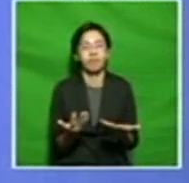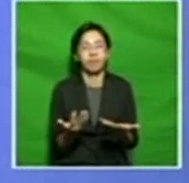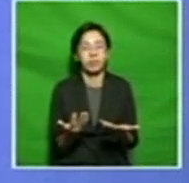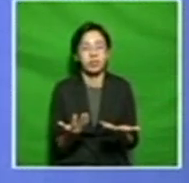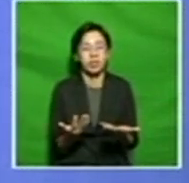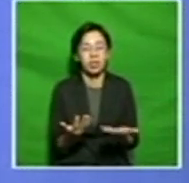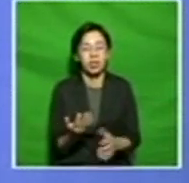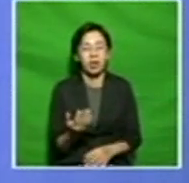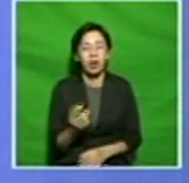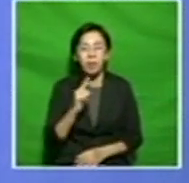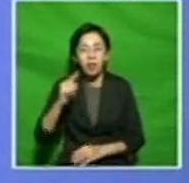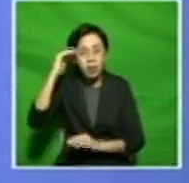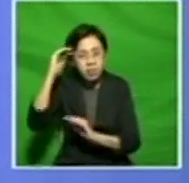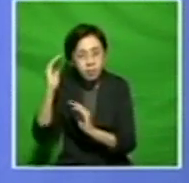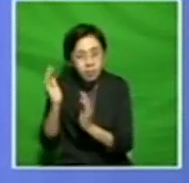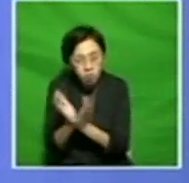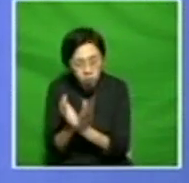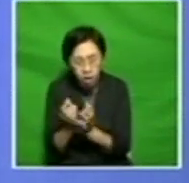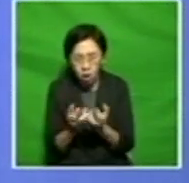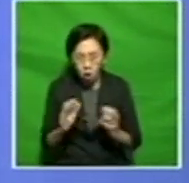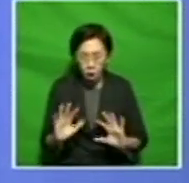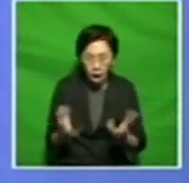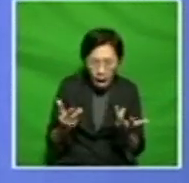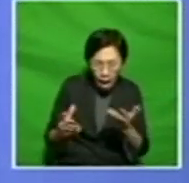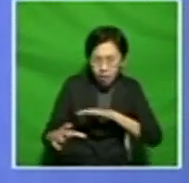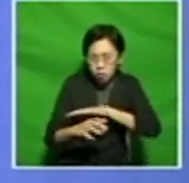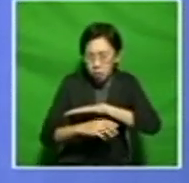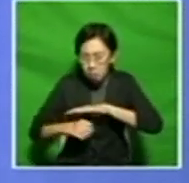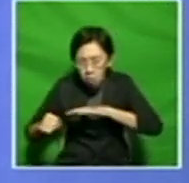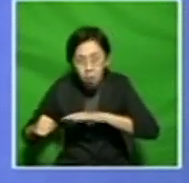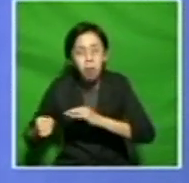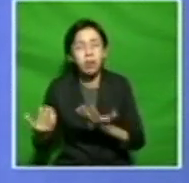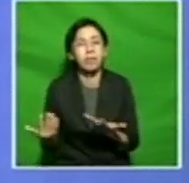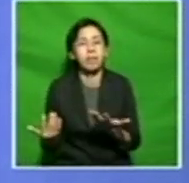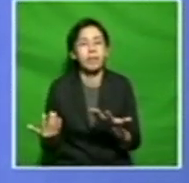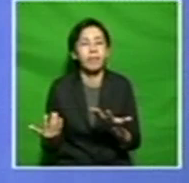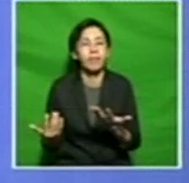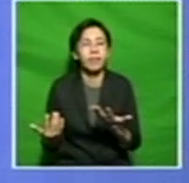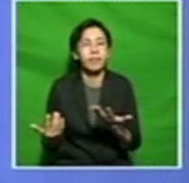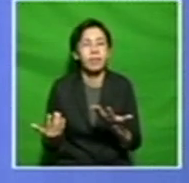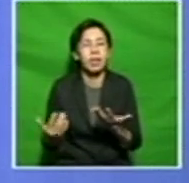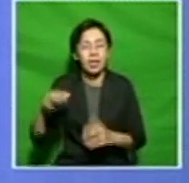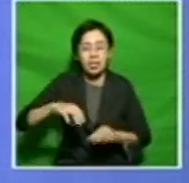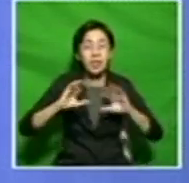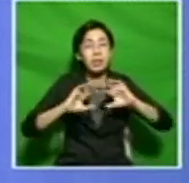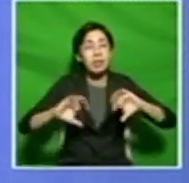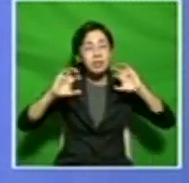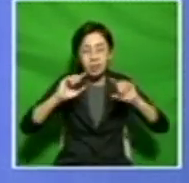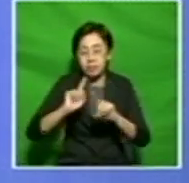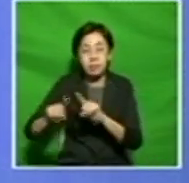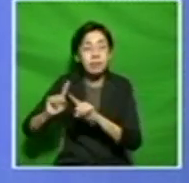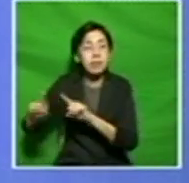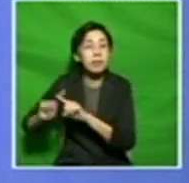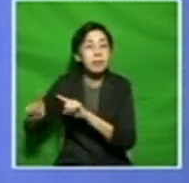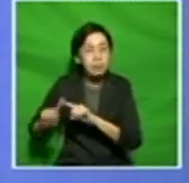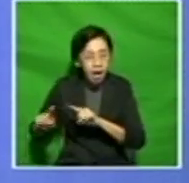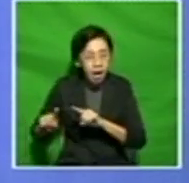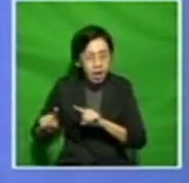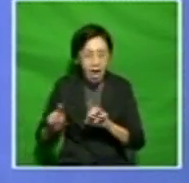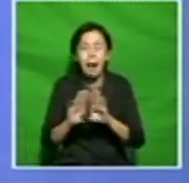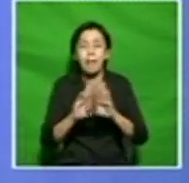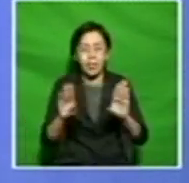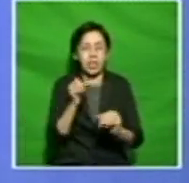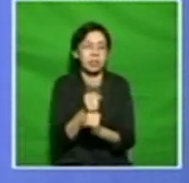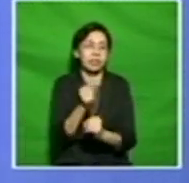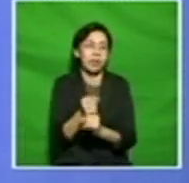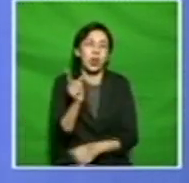จ้งความตำรวจของหายถูกขโมยสถานที่ราชการต่างๆยังเปิดทำ